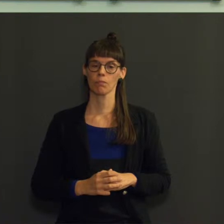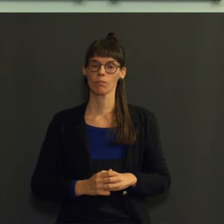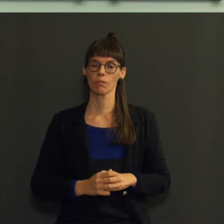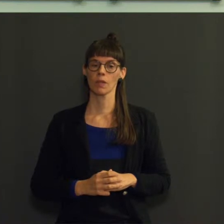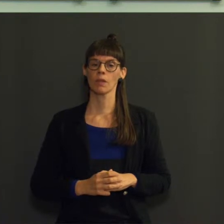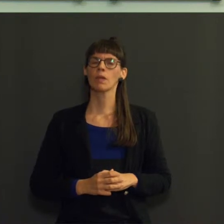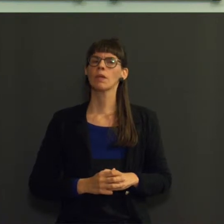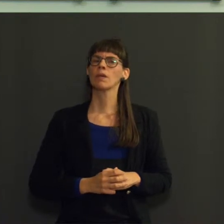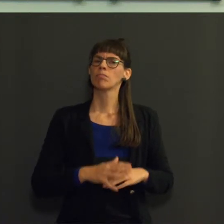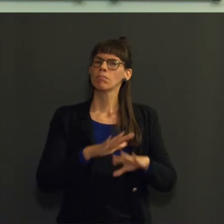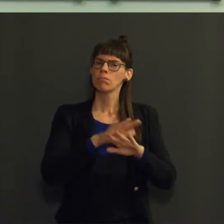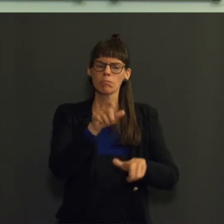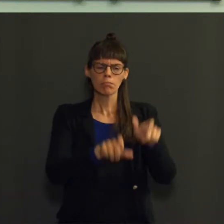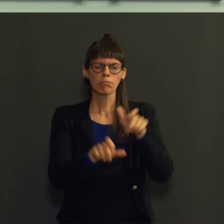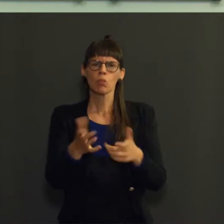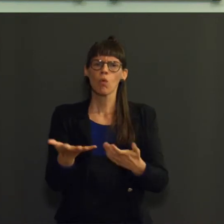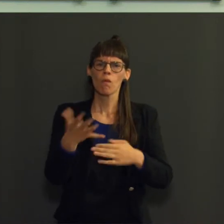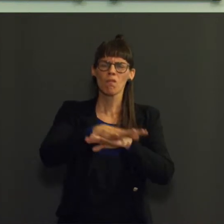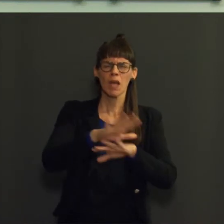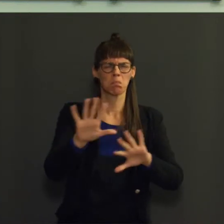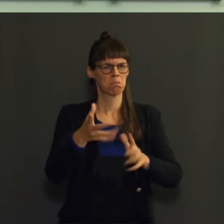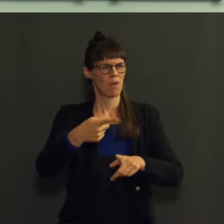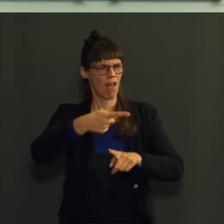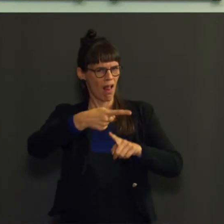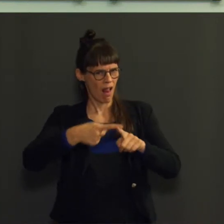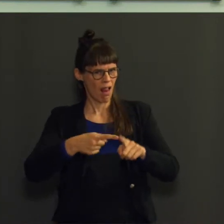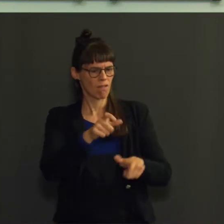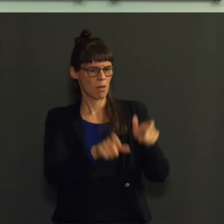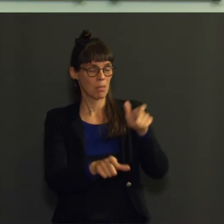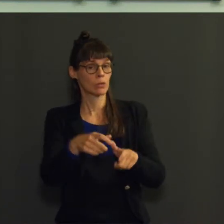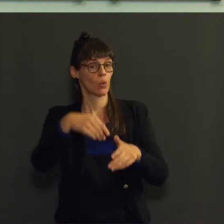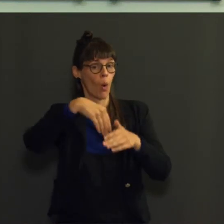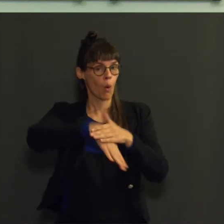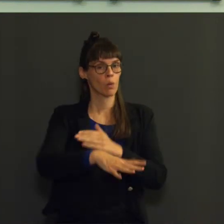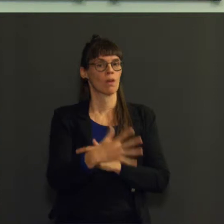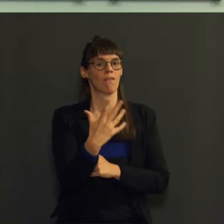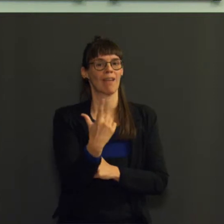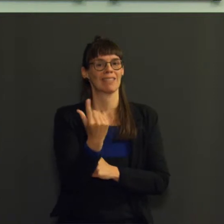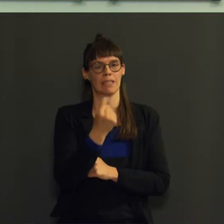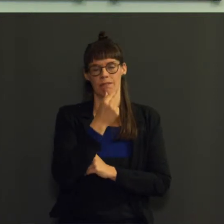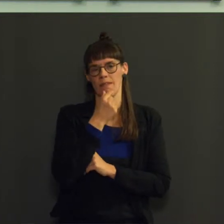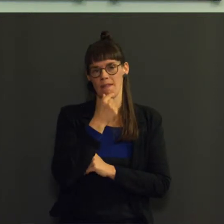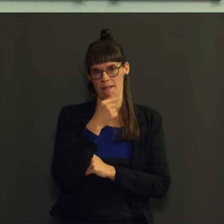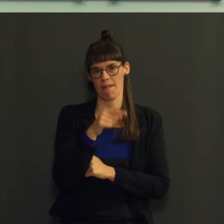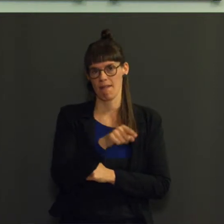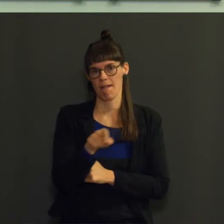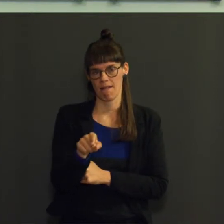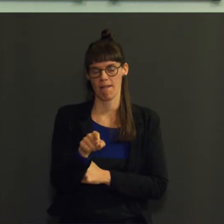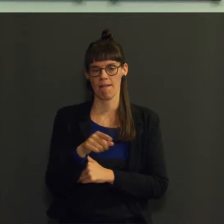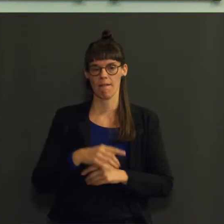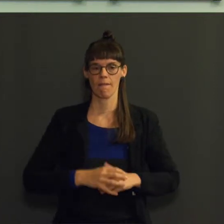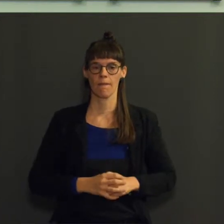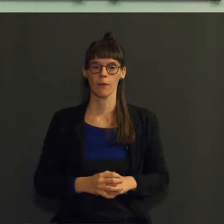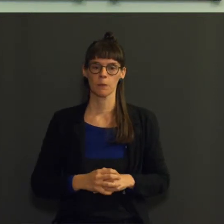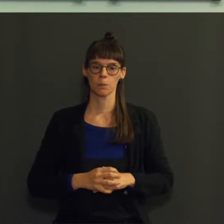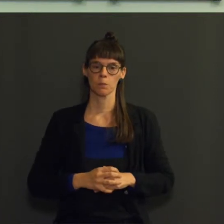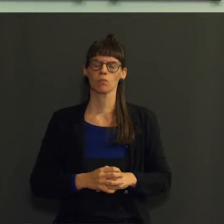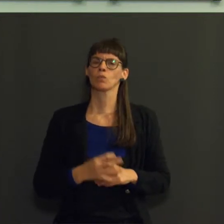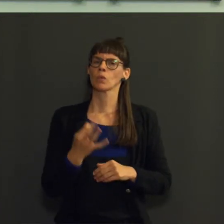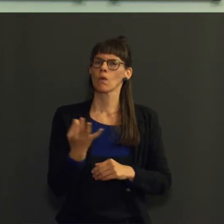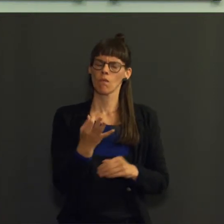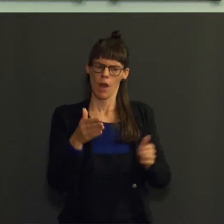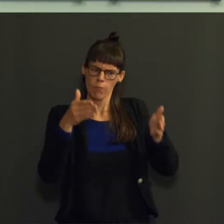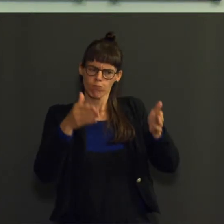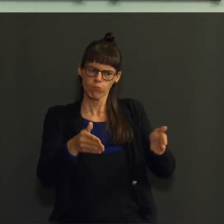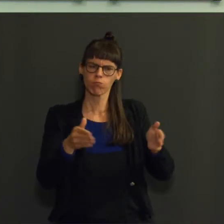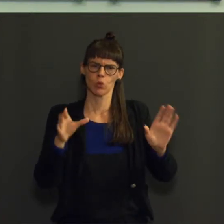Ongeveer de helft van alle overlijdens vallen bij mensen jonger dan 75 jaar. En dan gaat het in het bijzonder over de